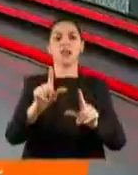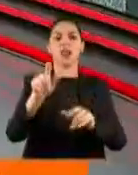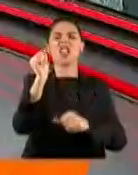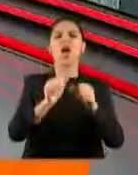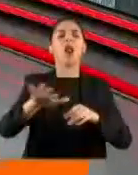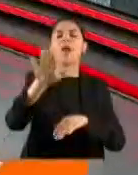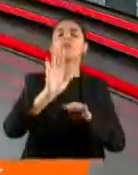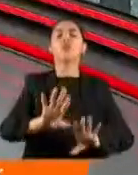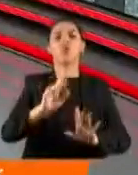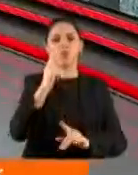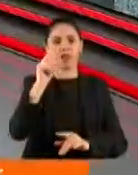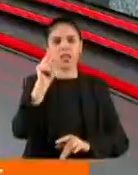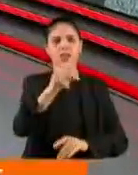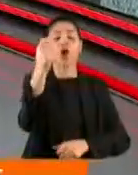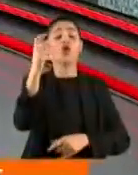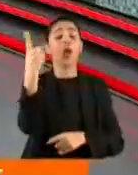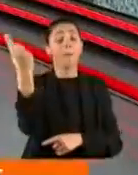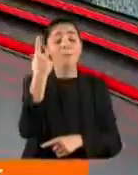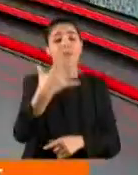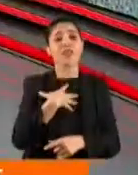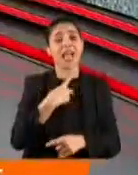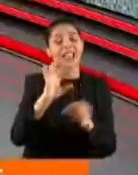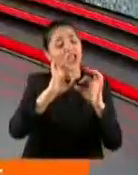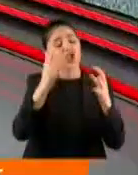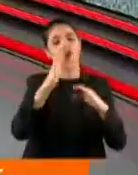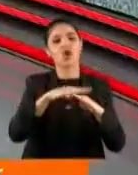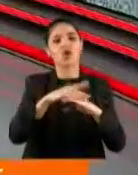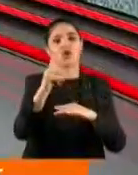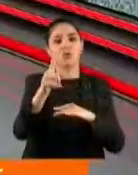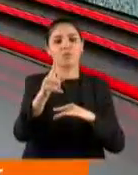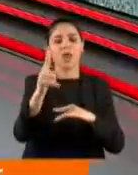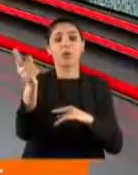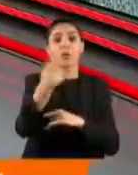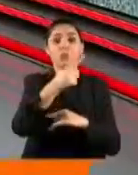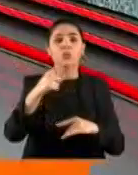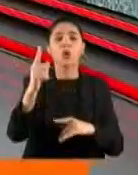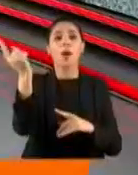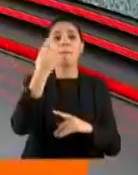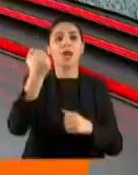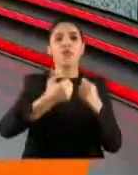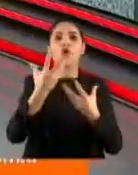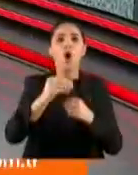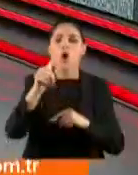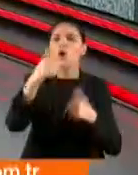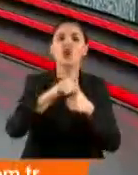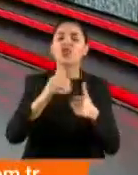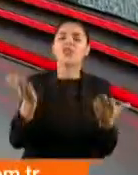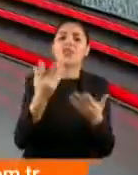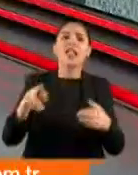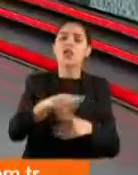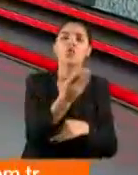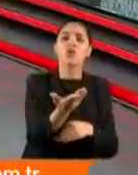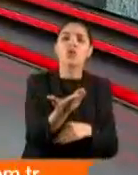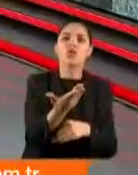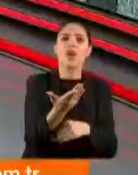gördüğünüz gibi. Minibüs şoförü de kendince bir çözüm üretti ama sormadan edemiyoruz tabii. O minibüs şoförü olmasa o çift nasıl geçecekti karşıya?